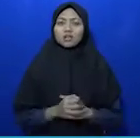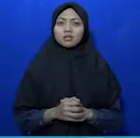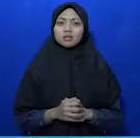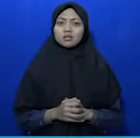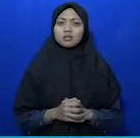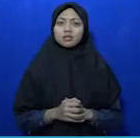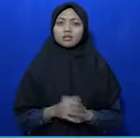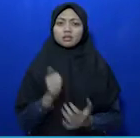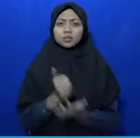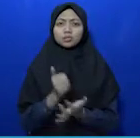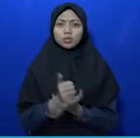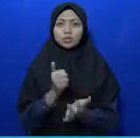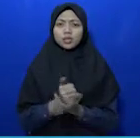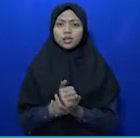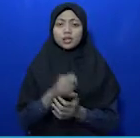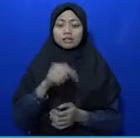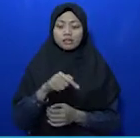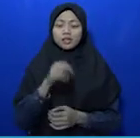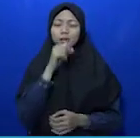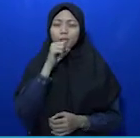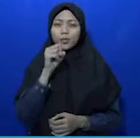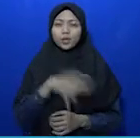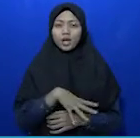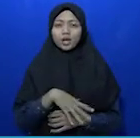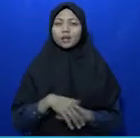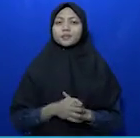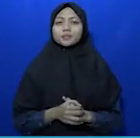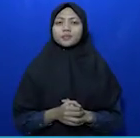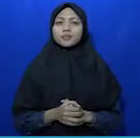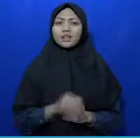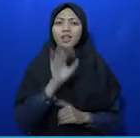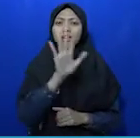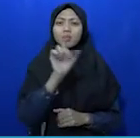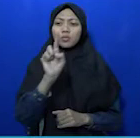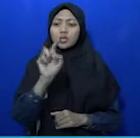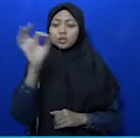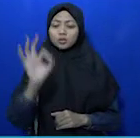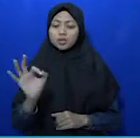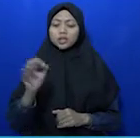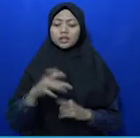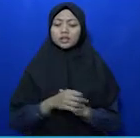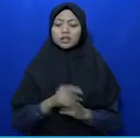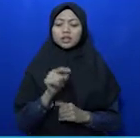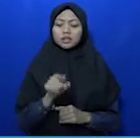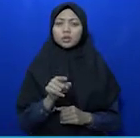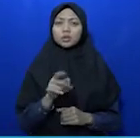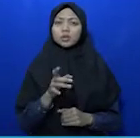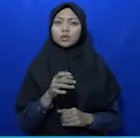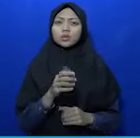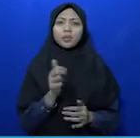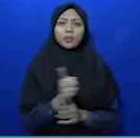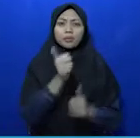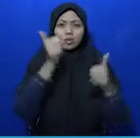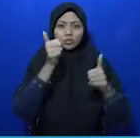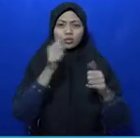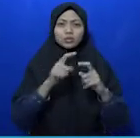maka sesungguhnya lebih murah. Memang 51% tidak 100% gitu ya. Tetapi dengan